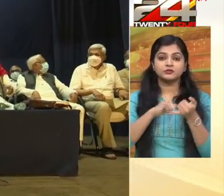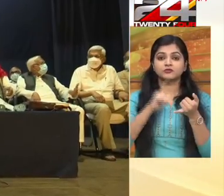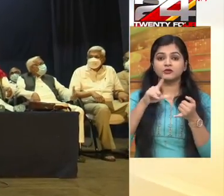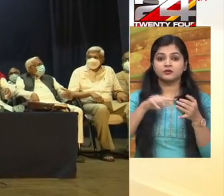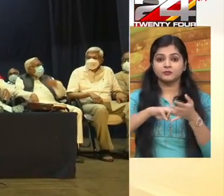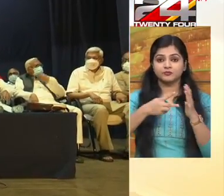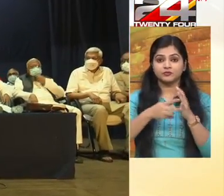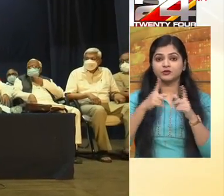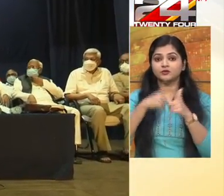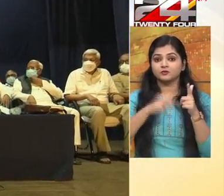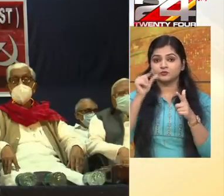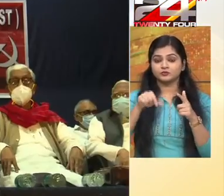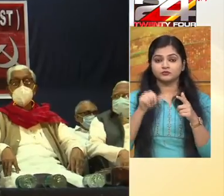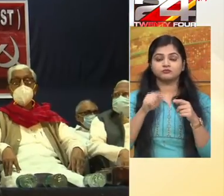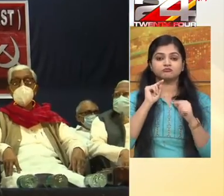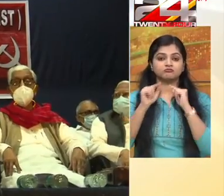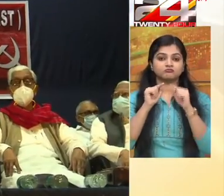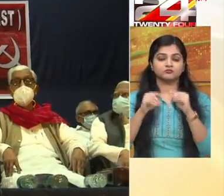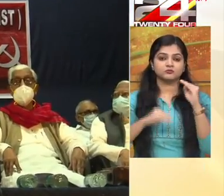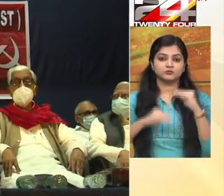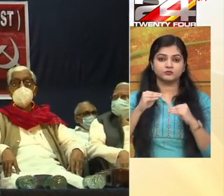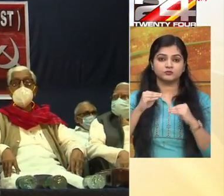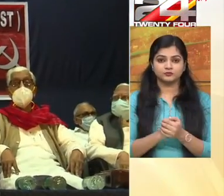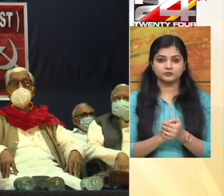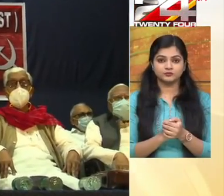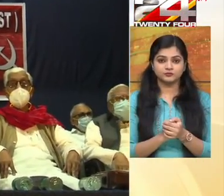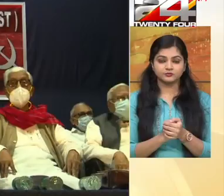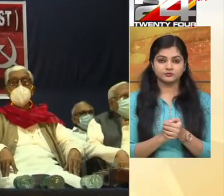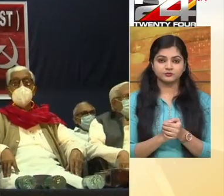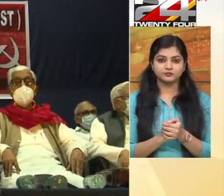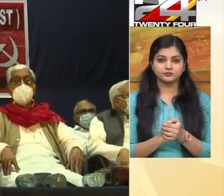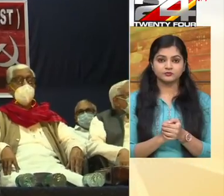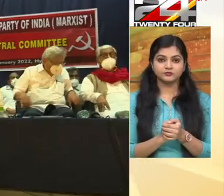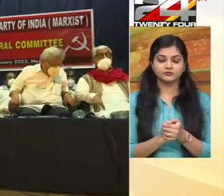പദ്ധതിയിൽ യെച്ചൂരി സംസ്ഥാന ഘടകത്തെ പരോക്ഷമായി പിന്തുണച്ചു.